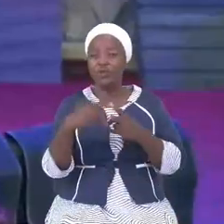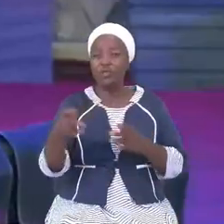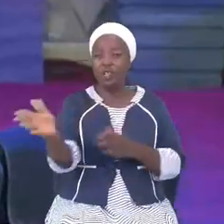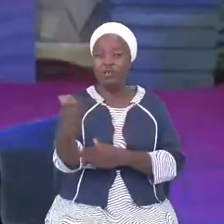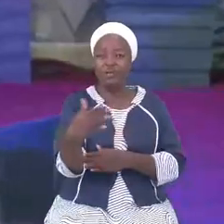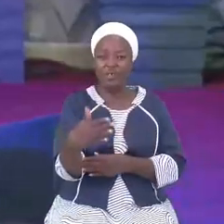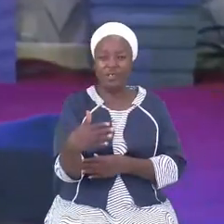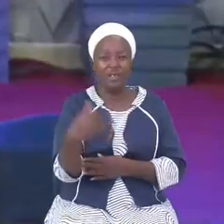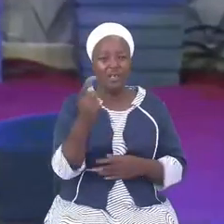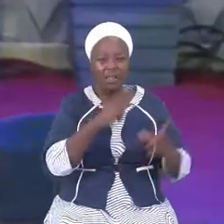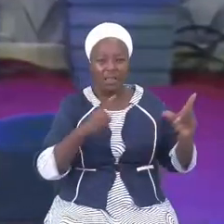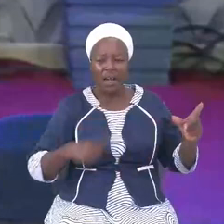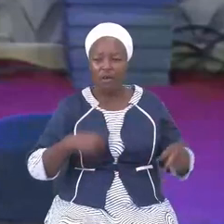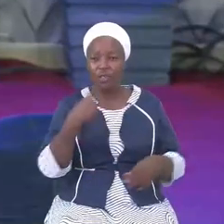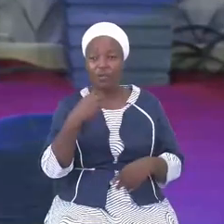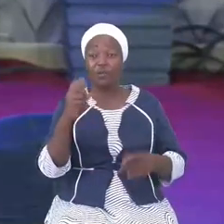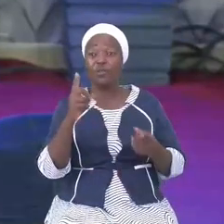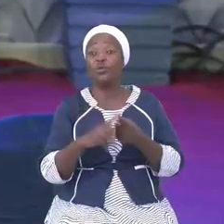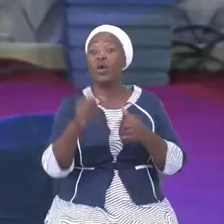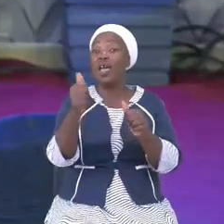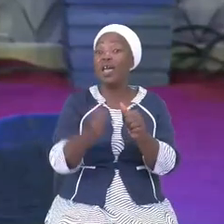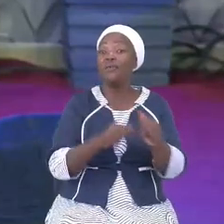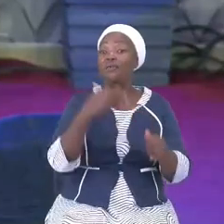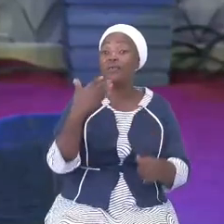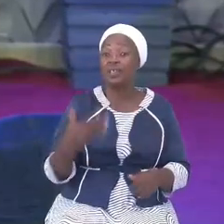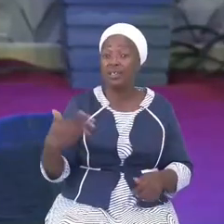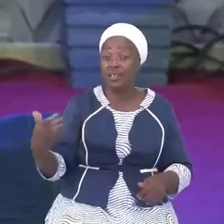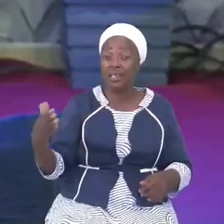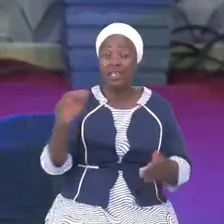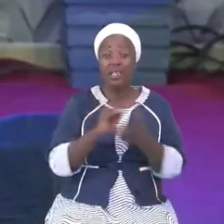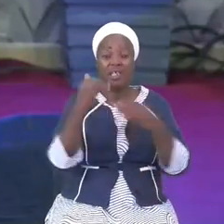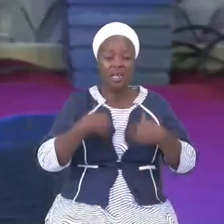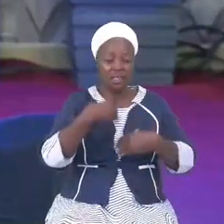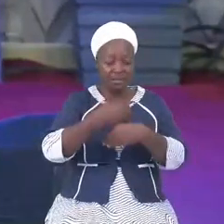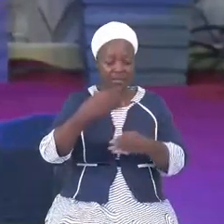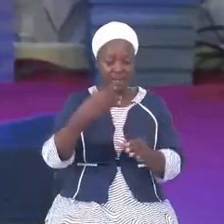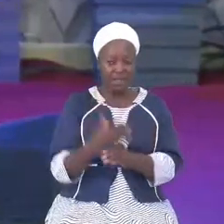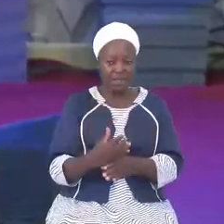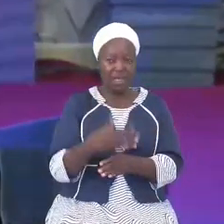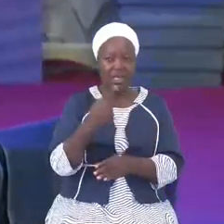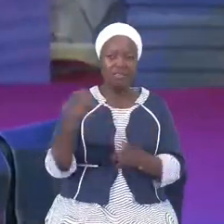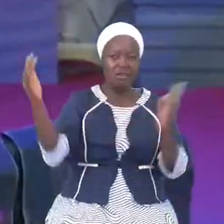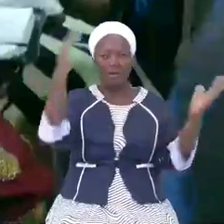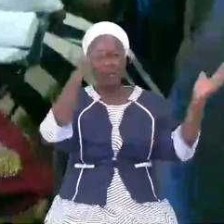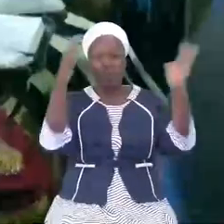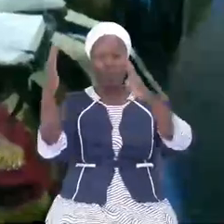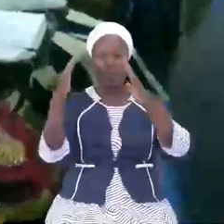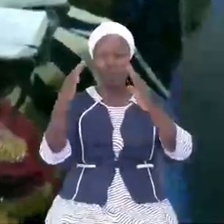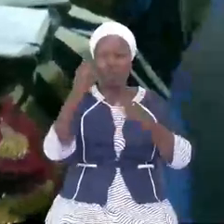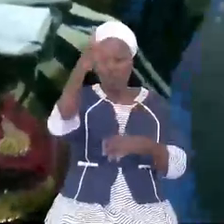L'Éternel parle à tout. À tout ce qu'il a créé, le vent, il a créé le vent, il parle au